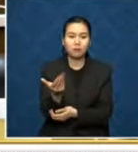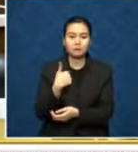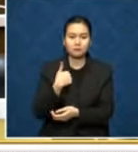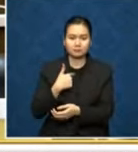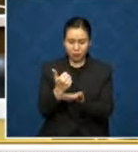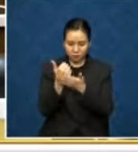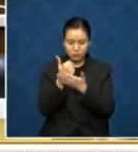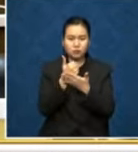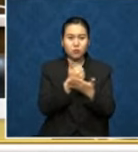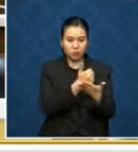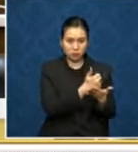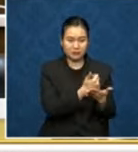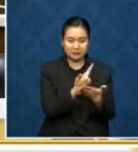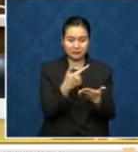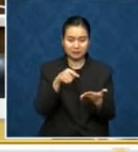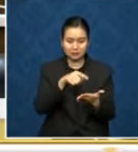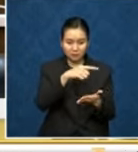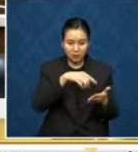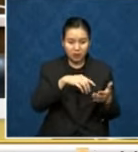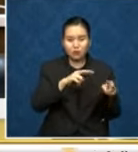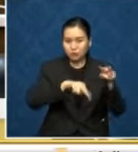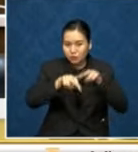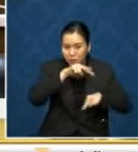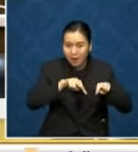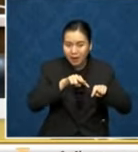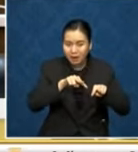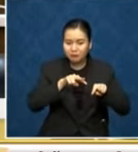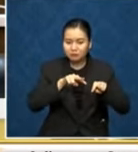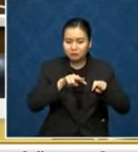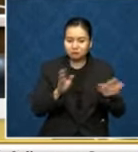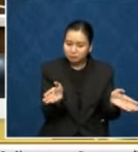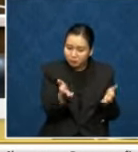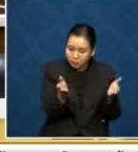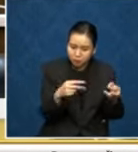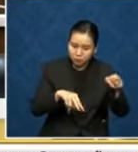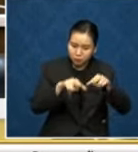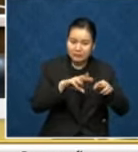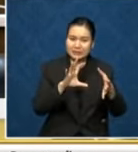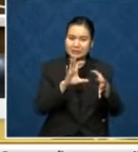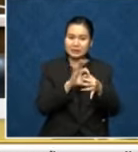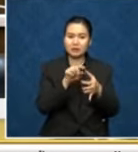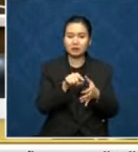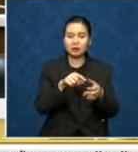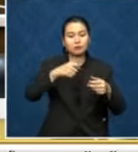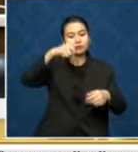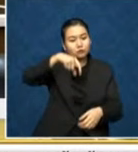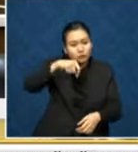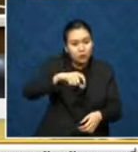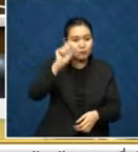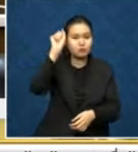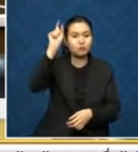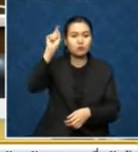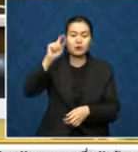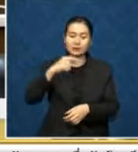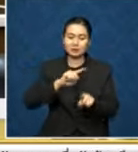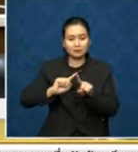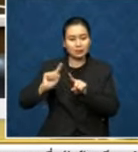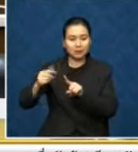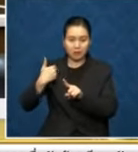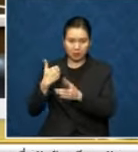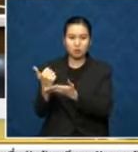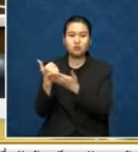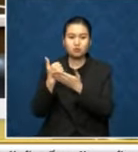ขอช่วยขอกรมส่งเสริมครับช่วยเข้ามาดูแลเรื่องงบประมาณอาจจะเป็นการซ่อมฉุกเฉินหรืออย่างไรก็ตามขอ